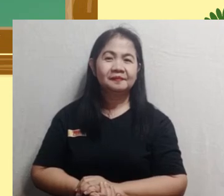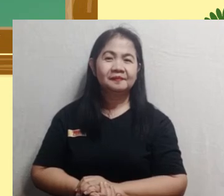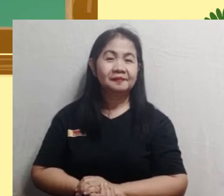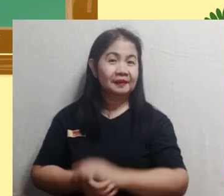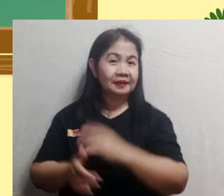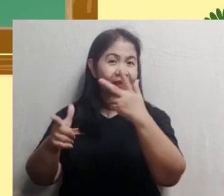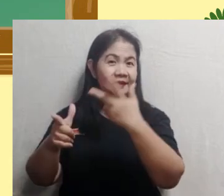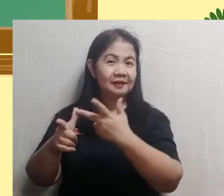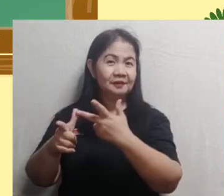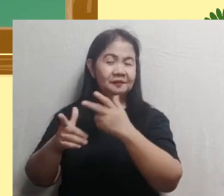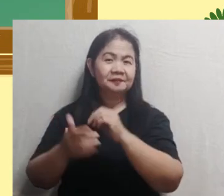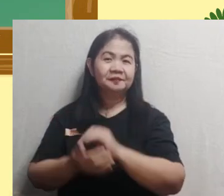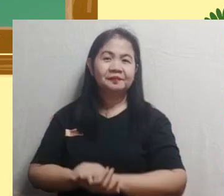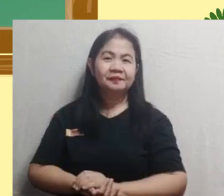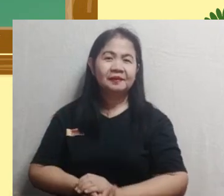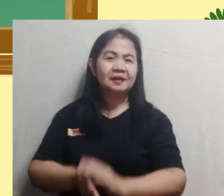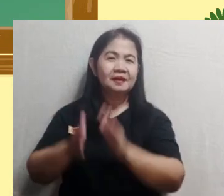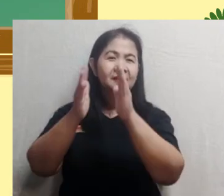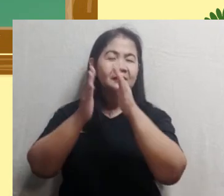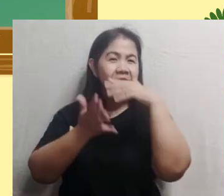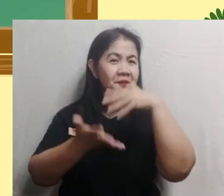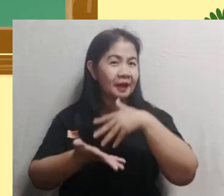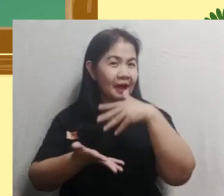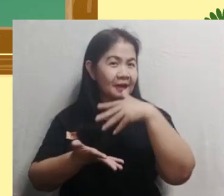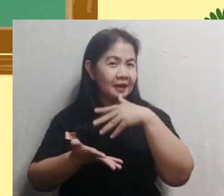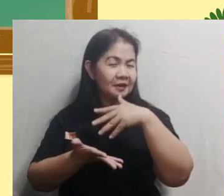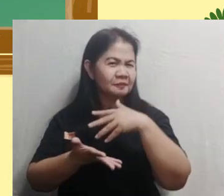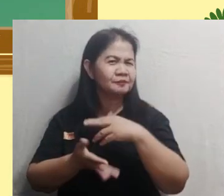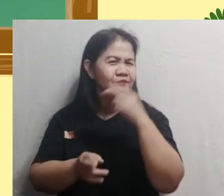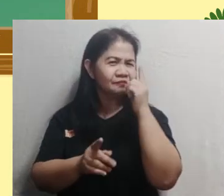Ikatlo, pag-aaral ng mabuti.